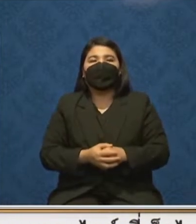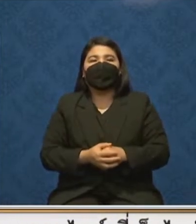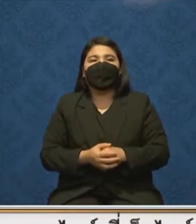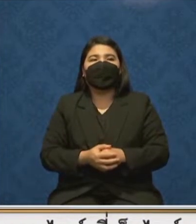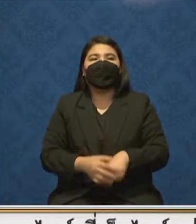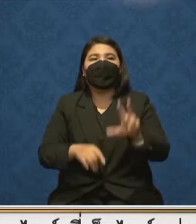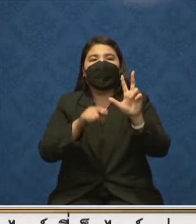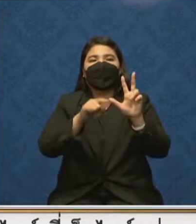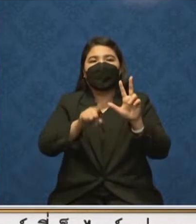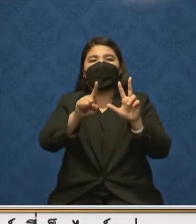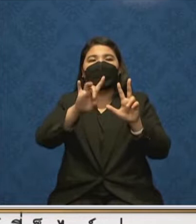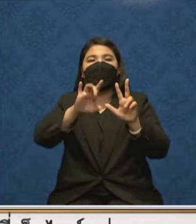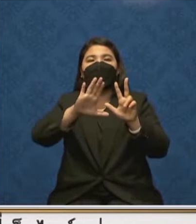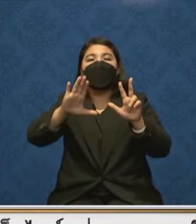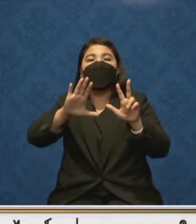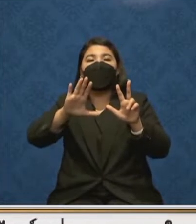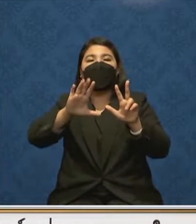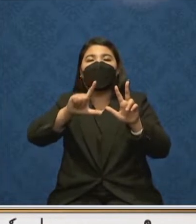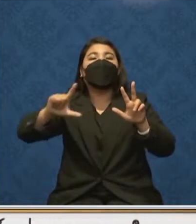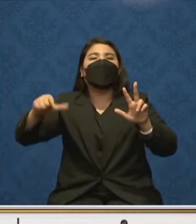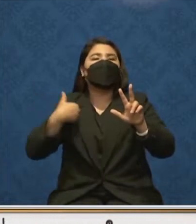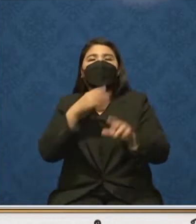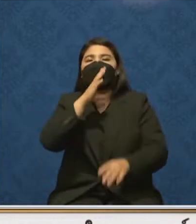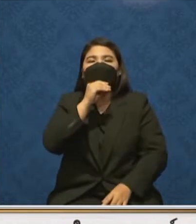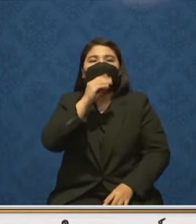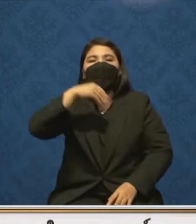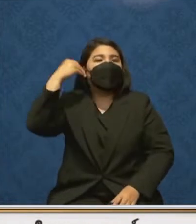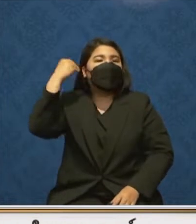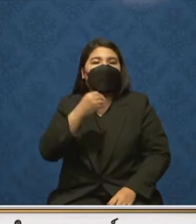3.185 ล Mitarbeiter ที่เราพูดซ้ำ voluntarilyกัมาทกทครั้ง